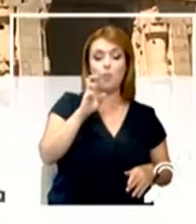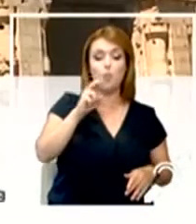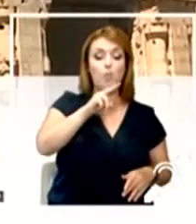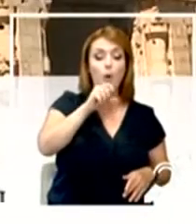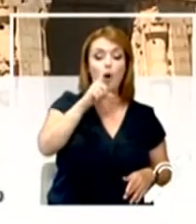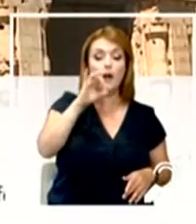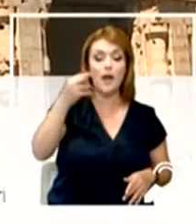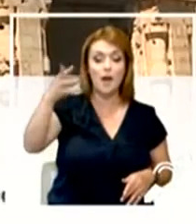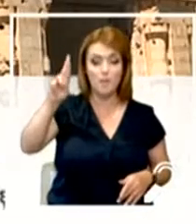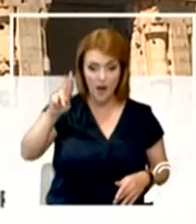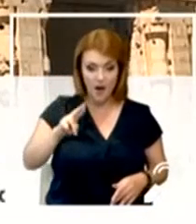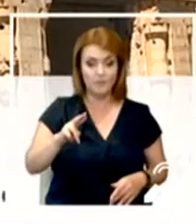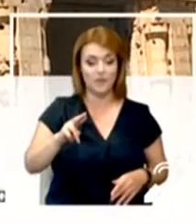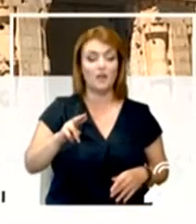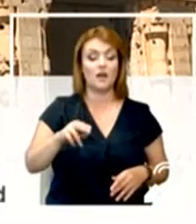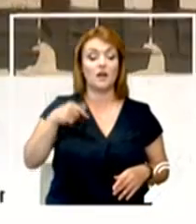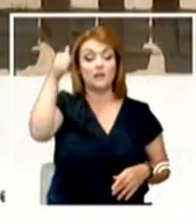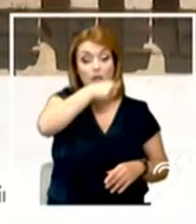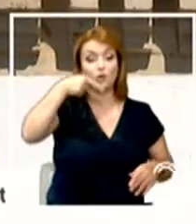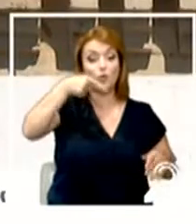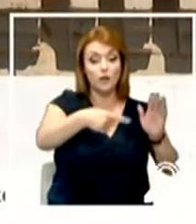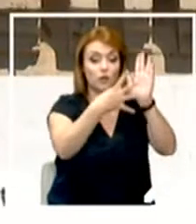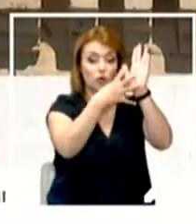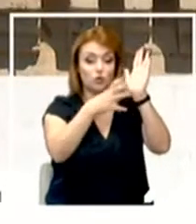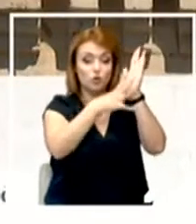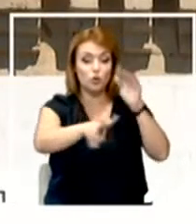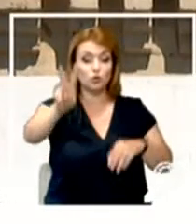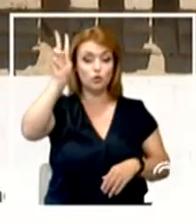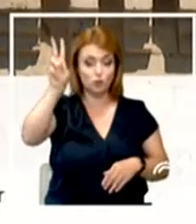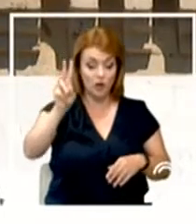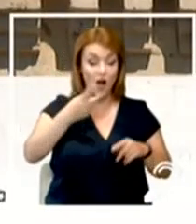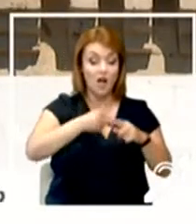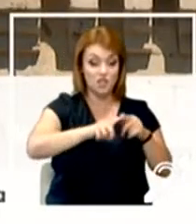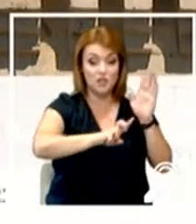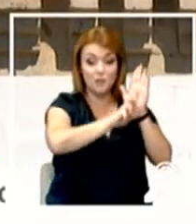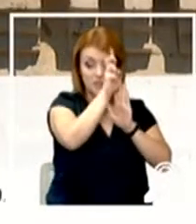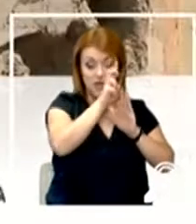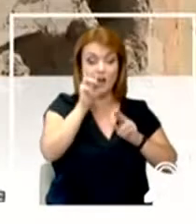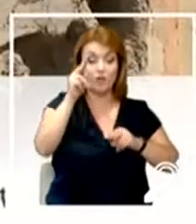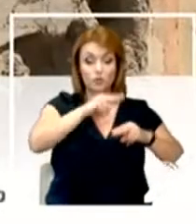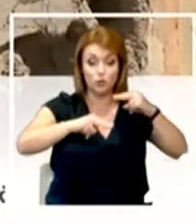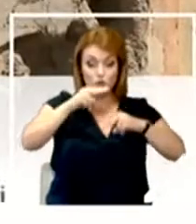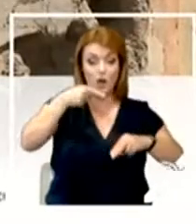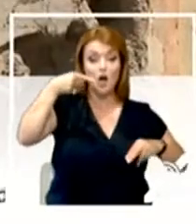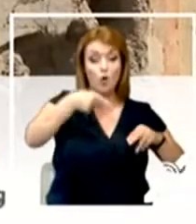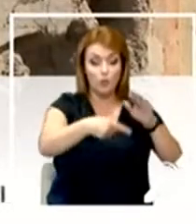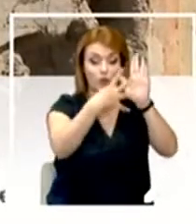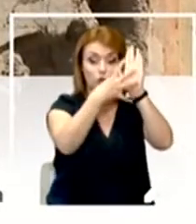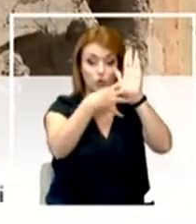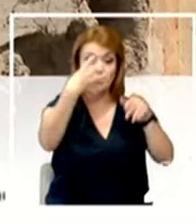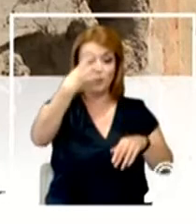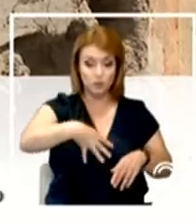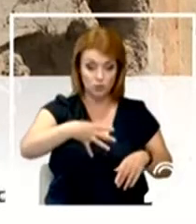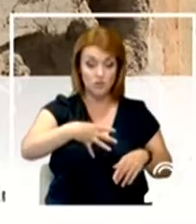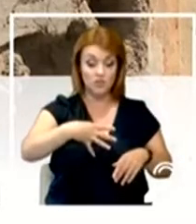de război din 1992, o biserică construită în 1940, ciuruită de gloanțele